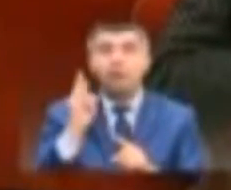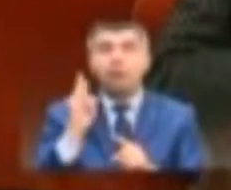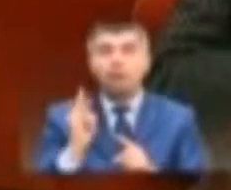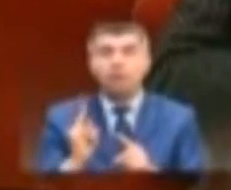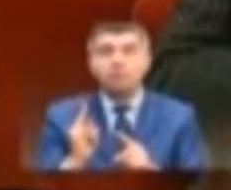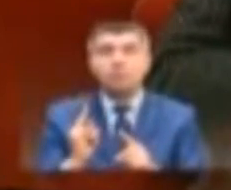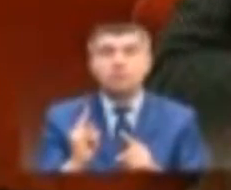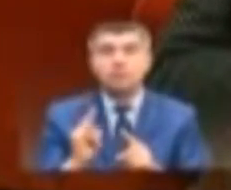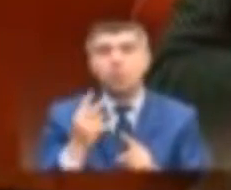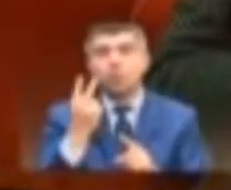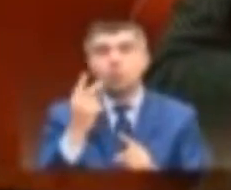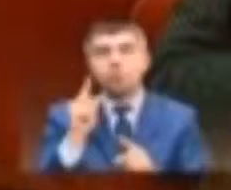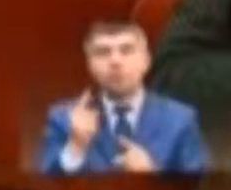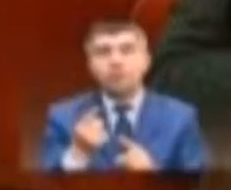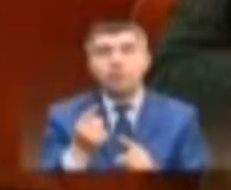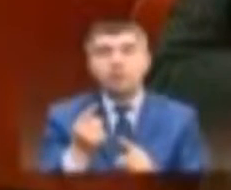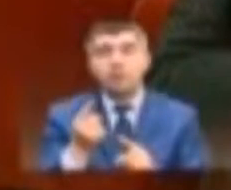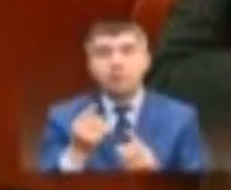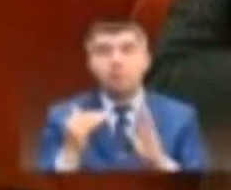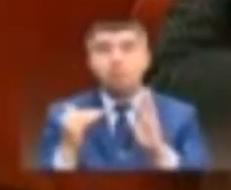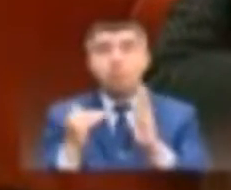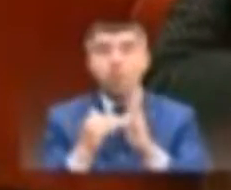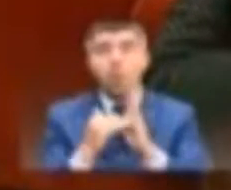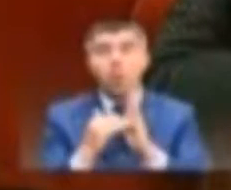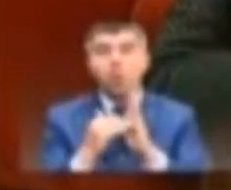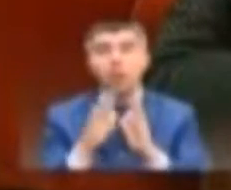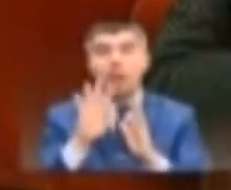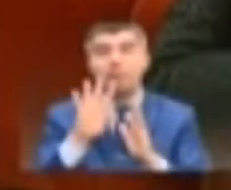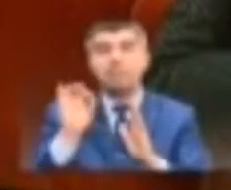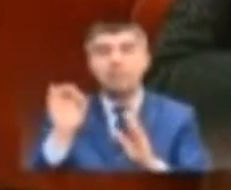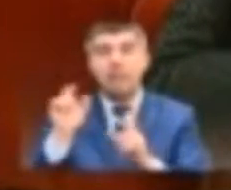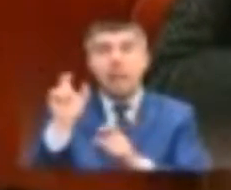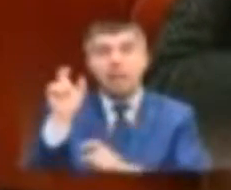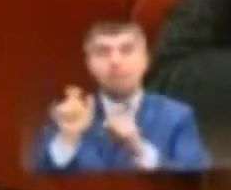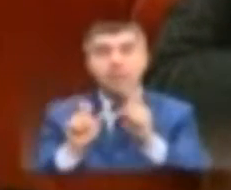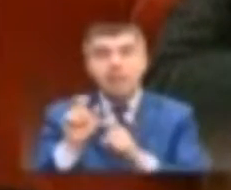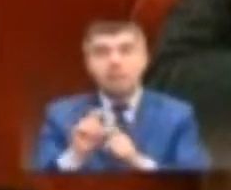من 2.5 مليون في 2001 ل